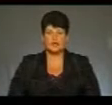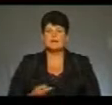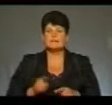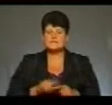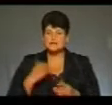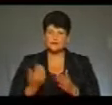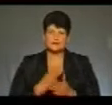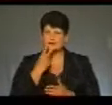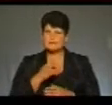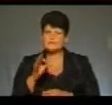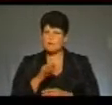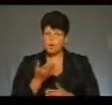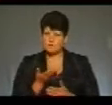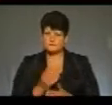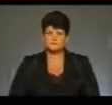дивіться про таке.